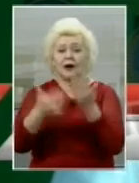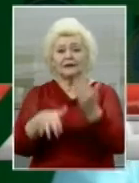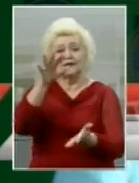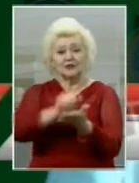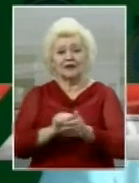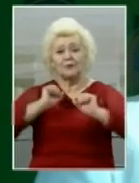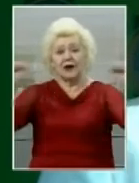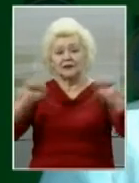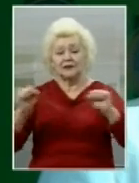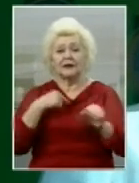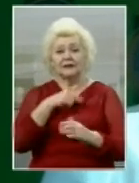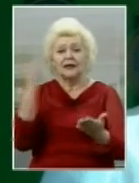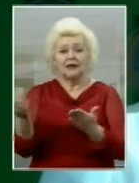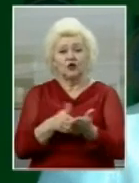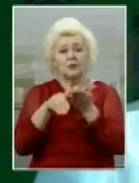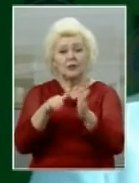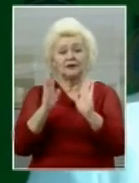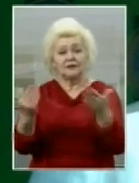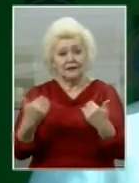займатися спортом, ти допомагаєш тільки собі.